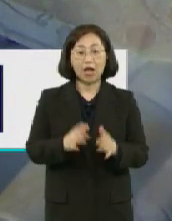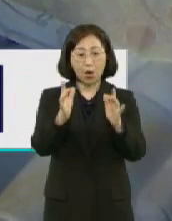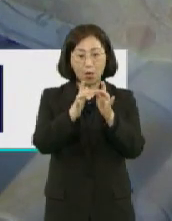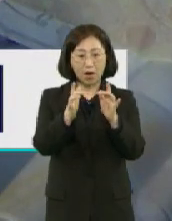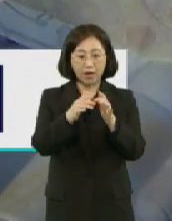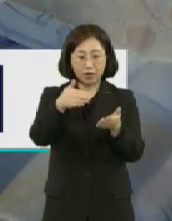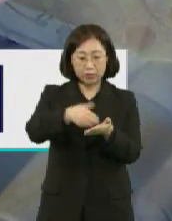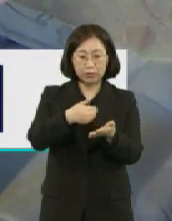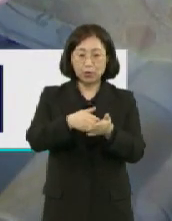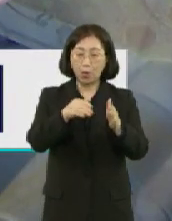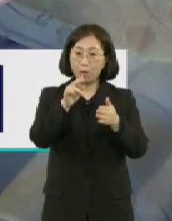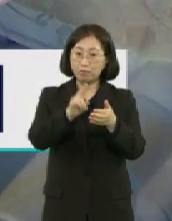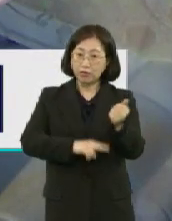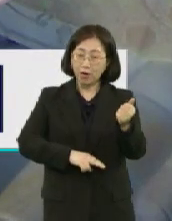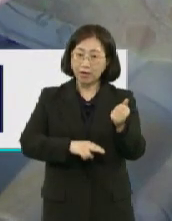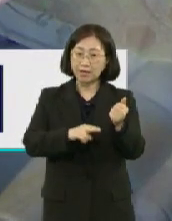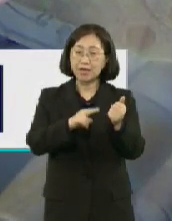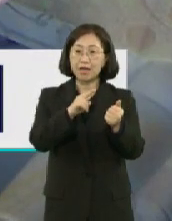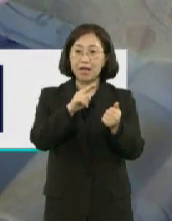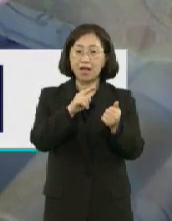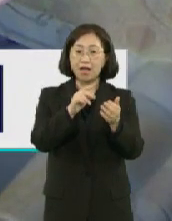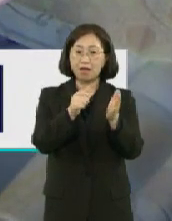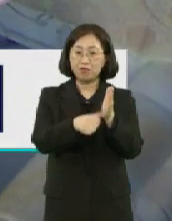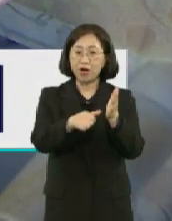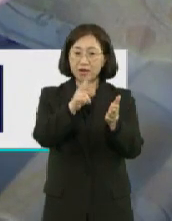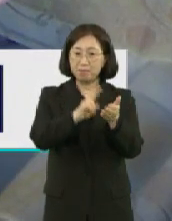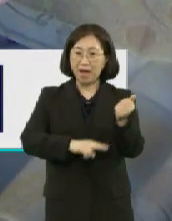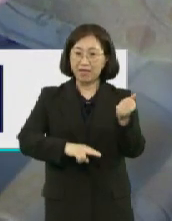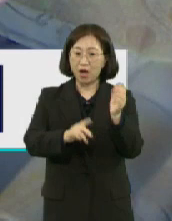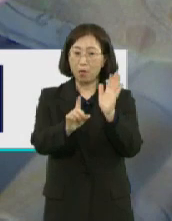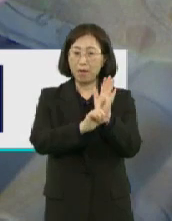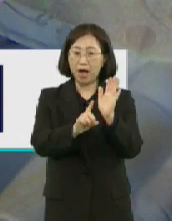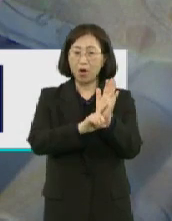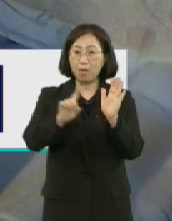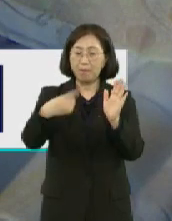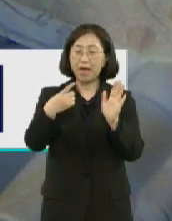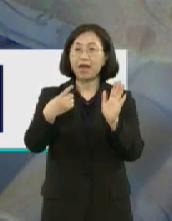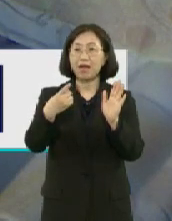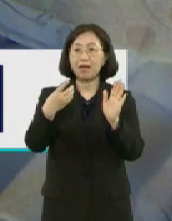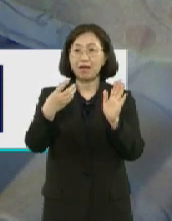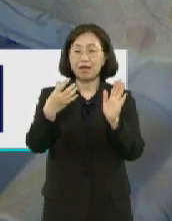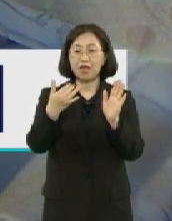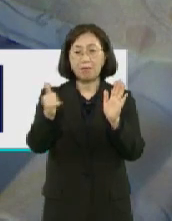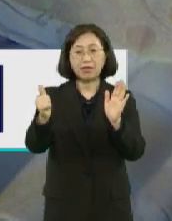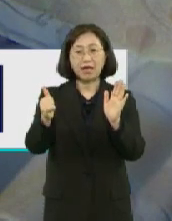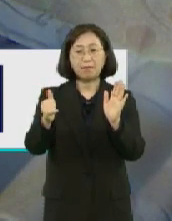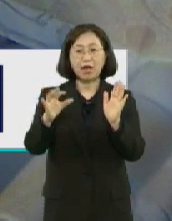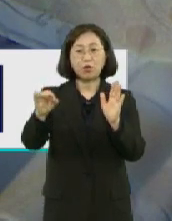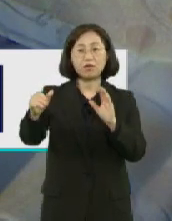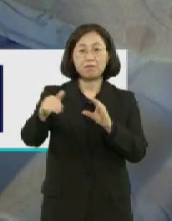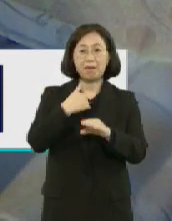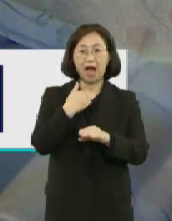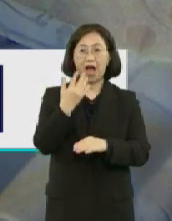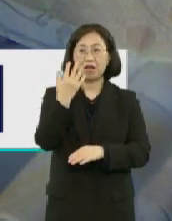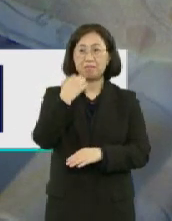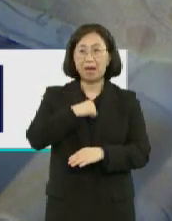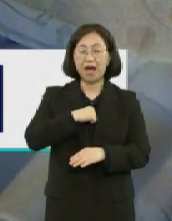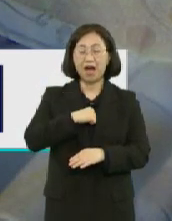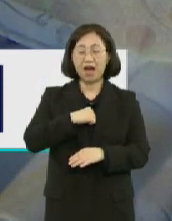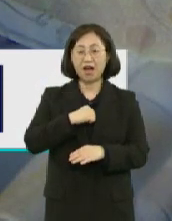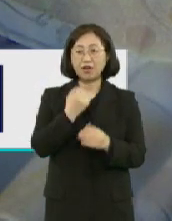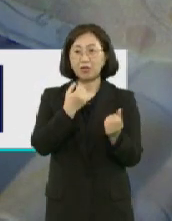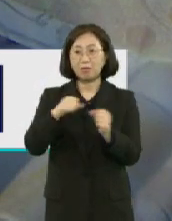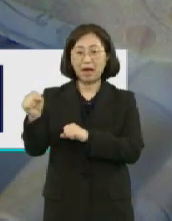온라인에서 중고 물품을 판다며 택배 거래를 유도한 뒤 100여 명으로부터 돈만 받아 챙기고 잠적한 20대가